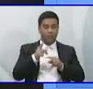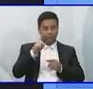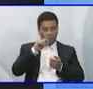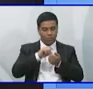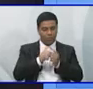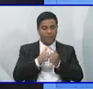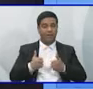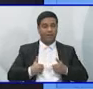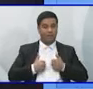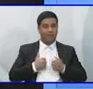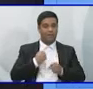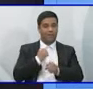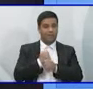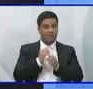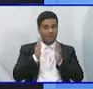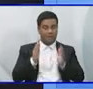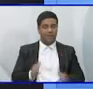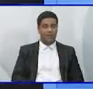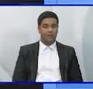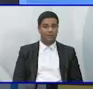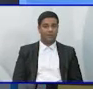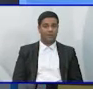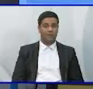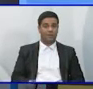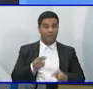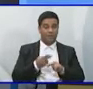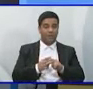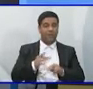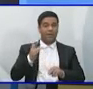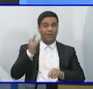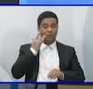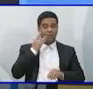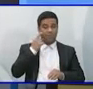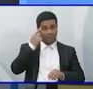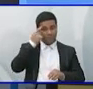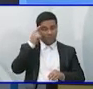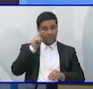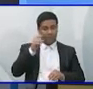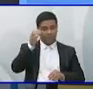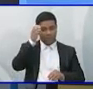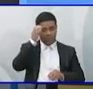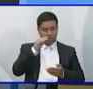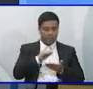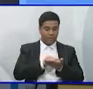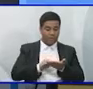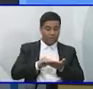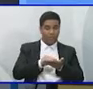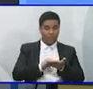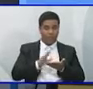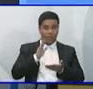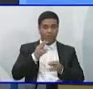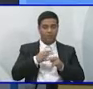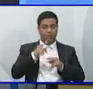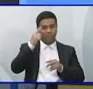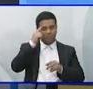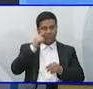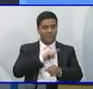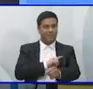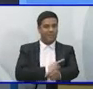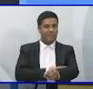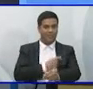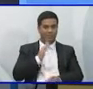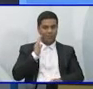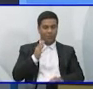sanalarni yod olishga harakat qiling. Demak, har doim bilimni takrorlab tursakgina biz